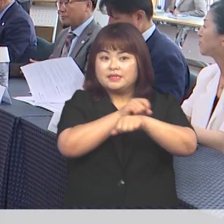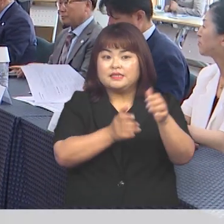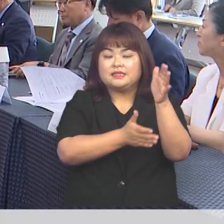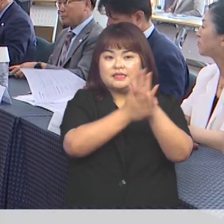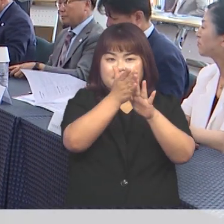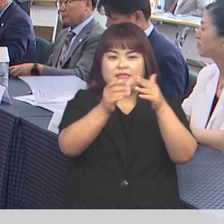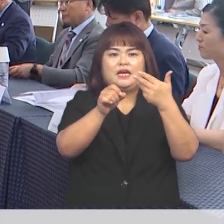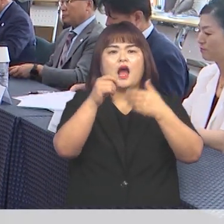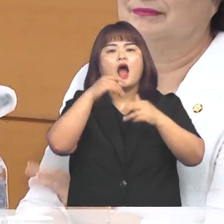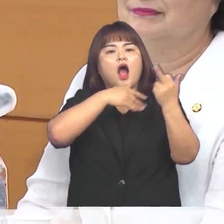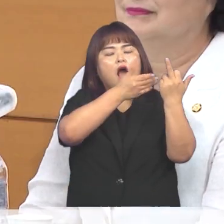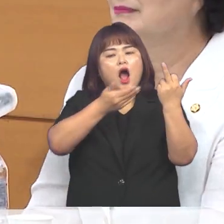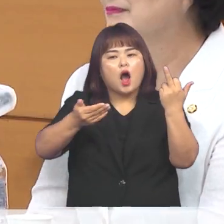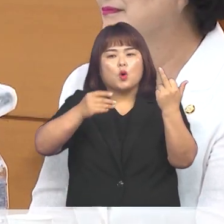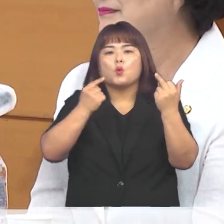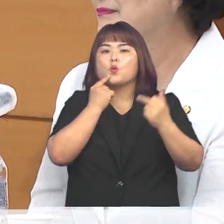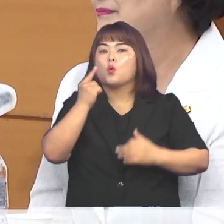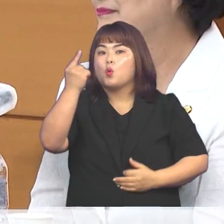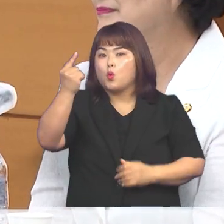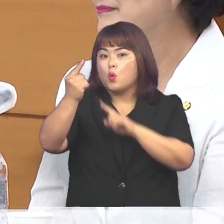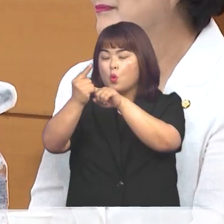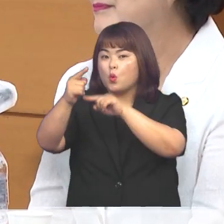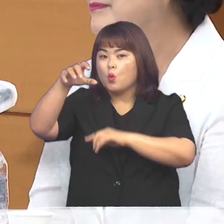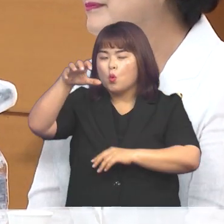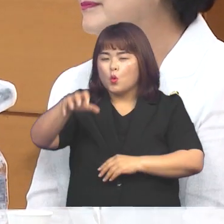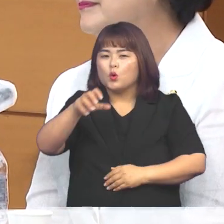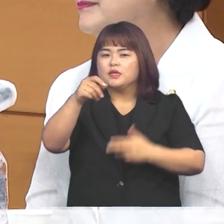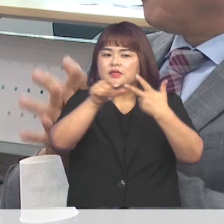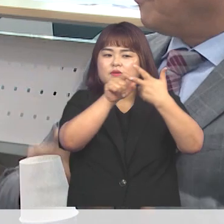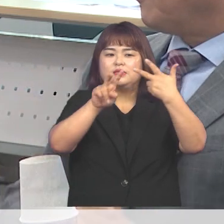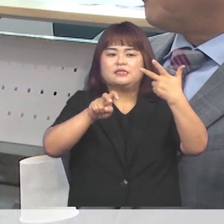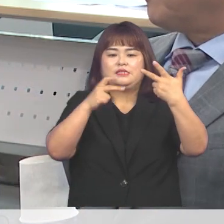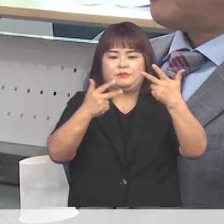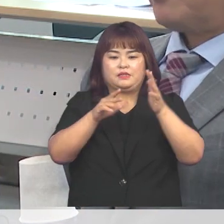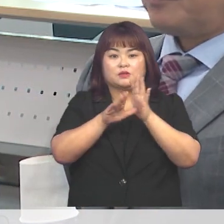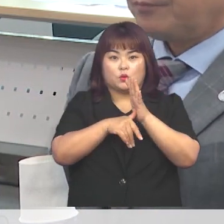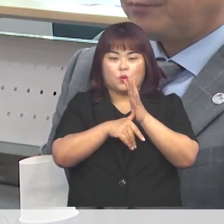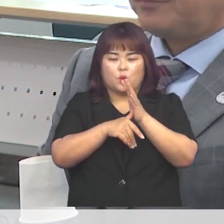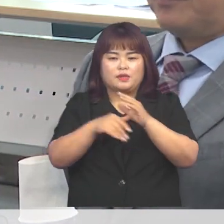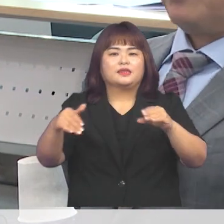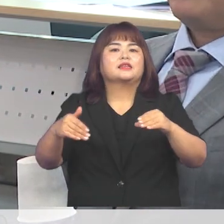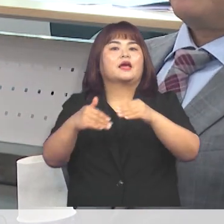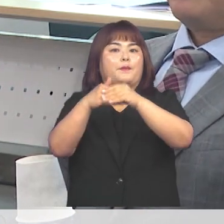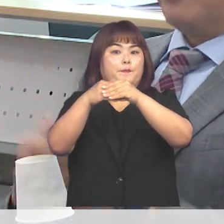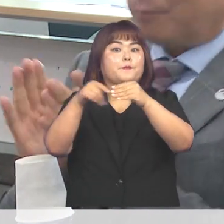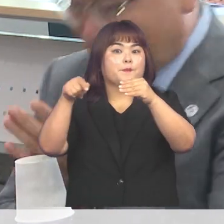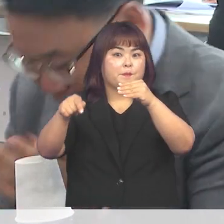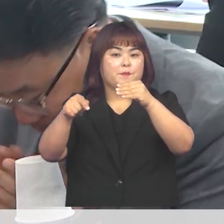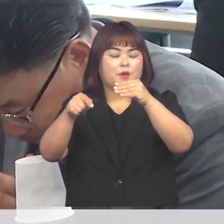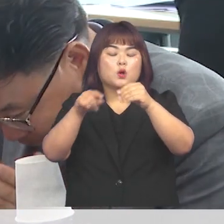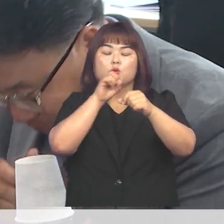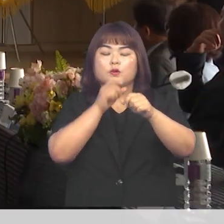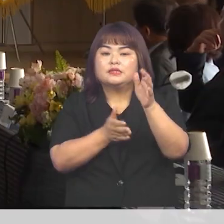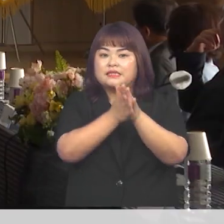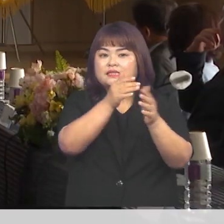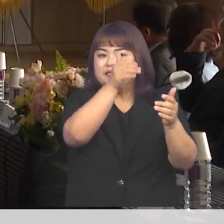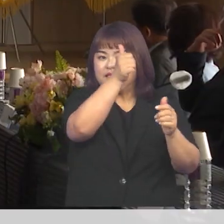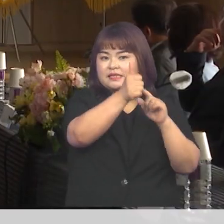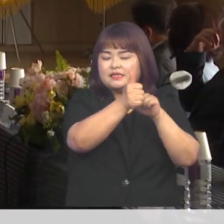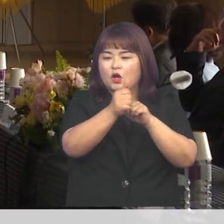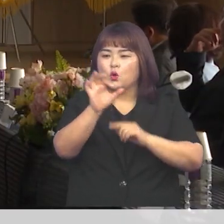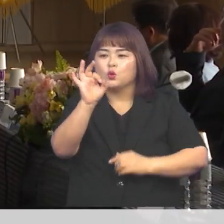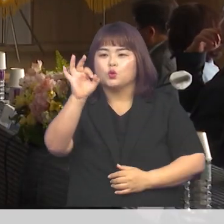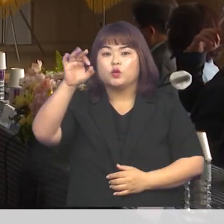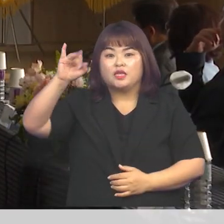용인특례시는 강원도 속초시와 27일 시청 비전홀에서 자매 결연을 체결했습니다. 이상일 용인특례시장과